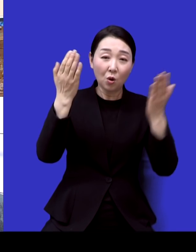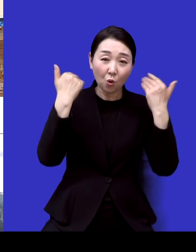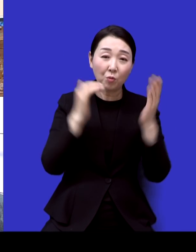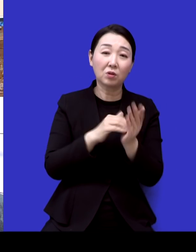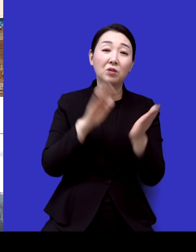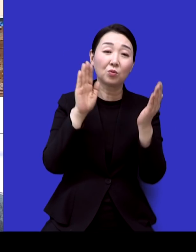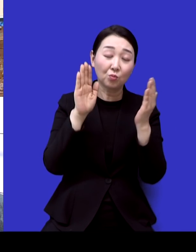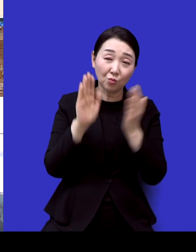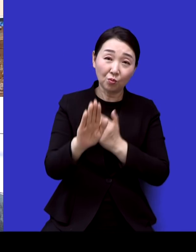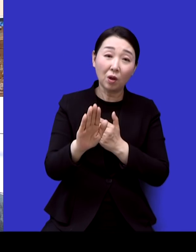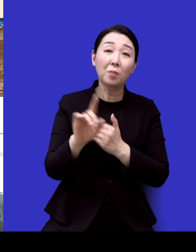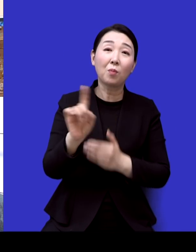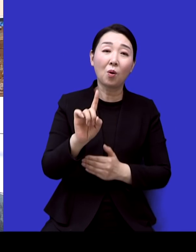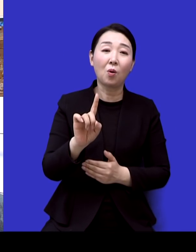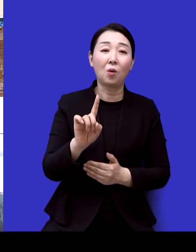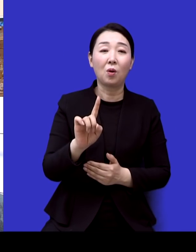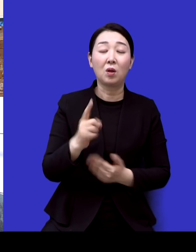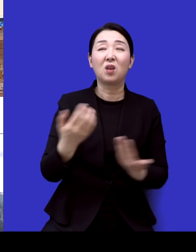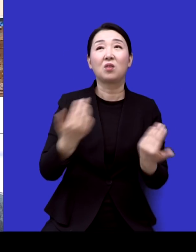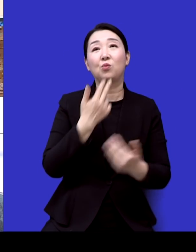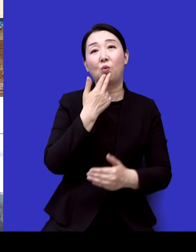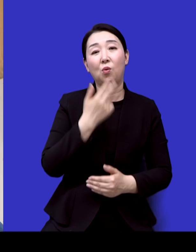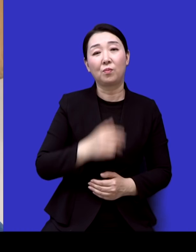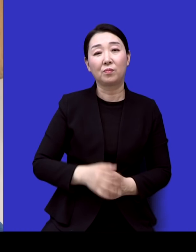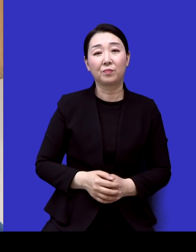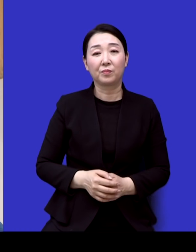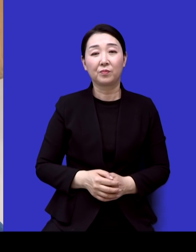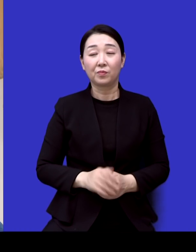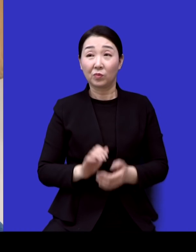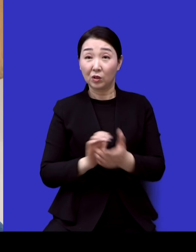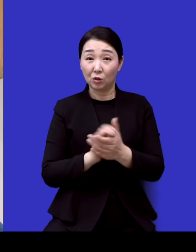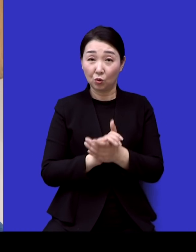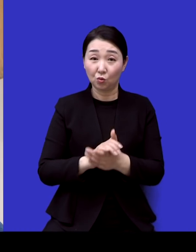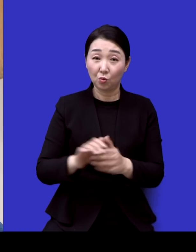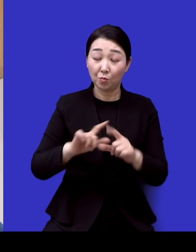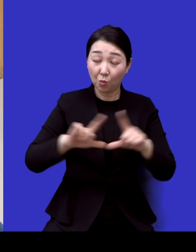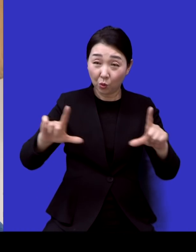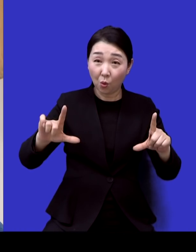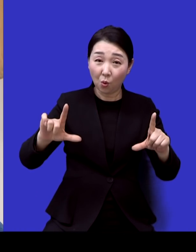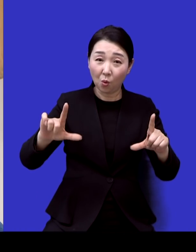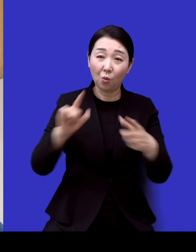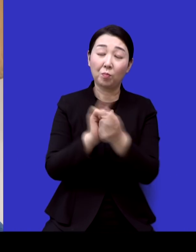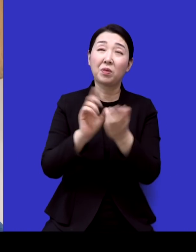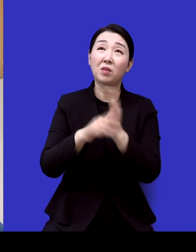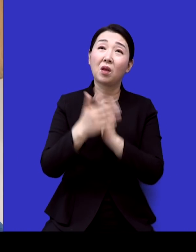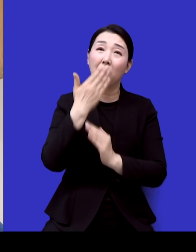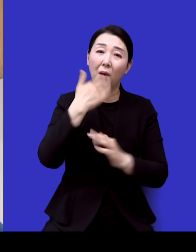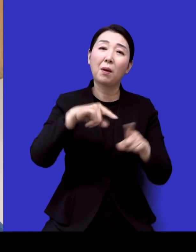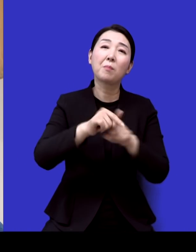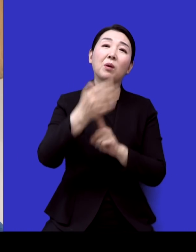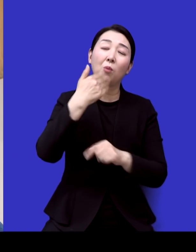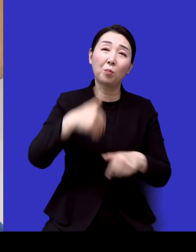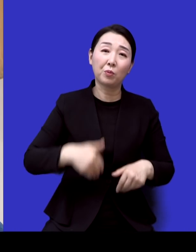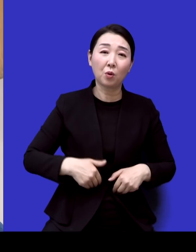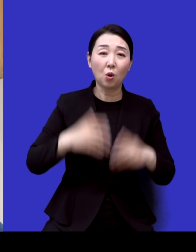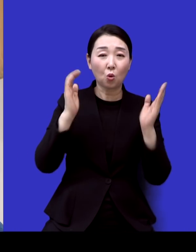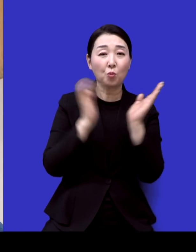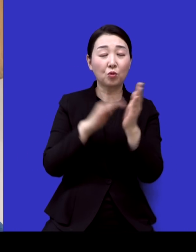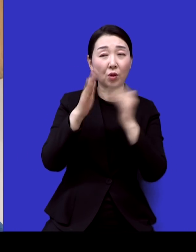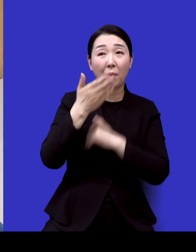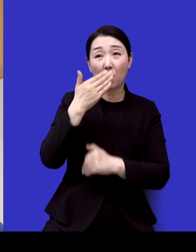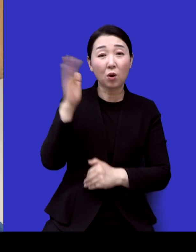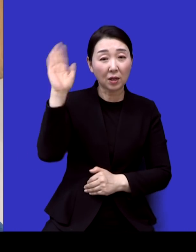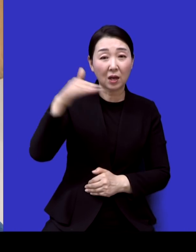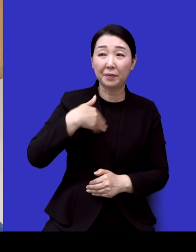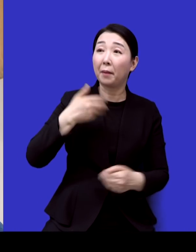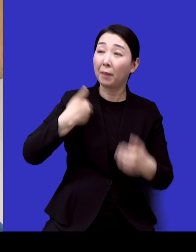되니까. 아니 그 일자리도 없고 이제 친구들 보통 사귀면 밥 먹잖아요. 예. 수업 끝나고 밥 먹으러 가자 그러면 아